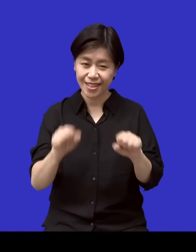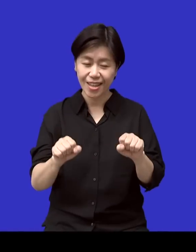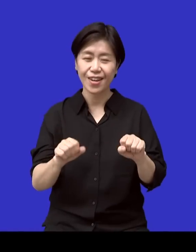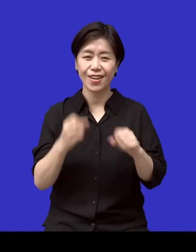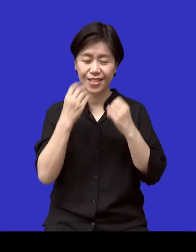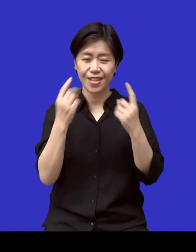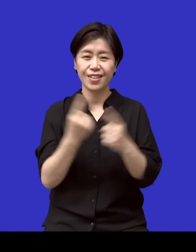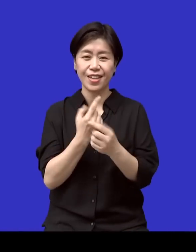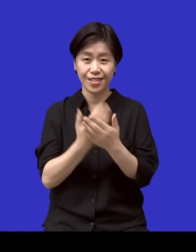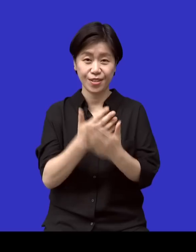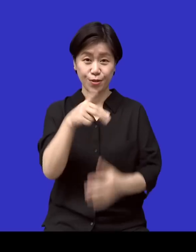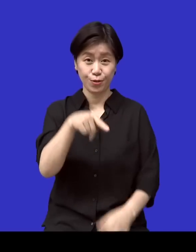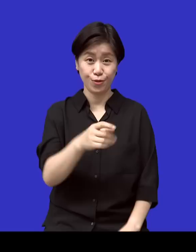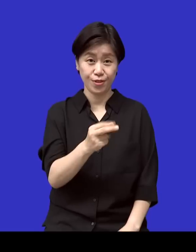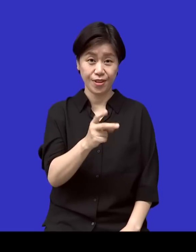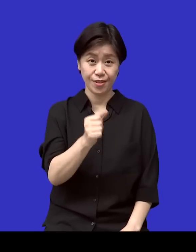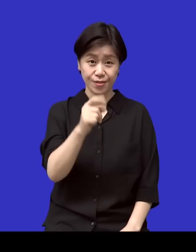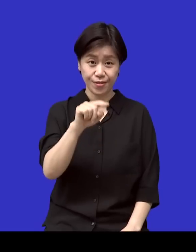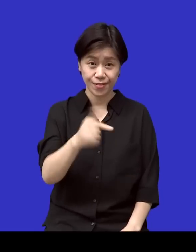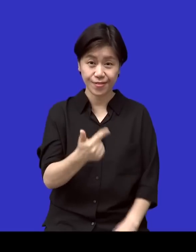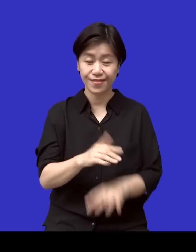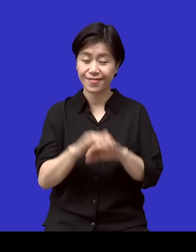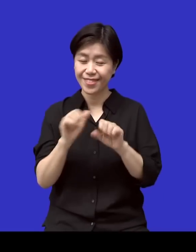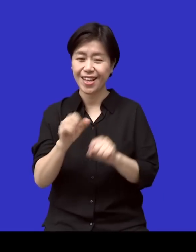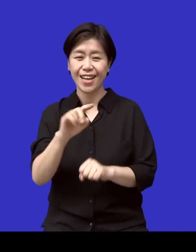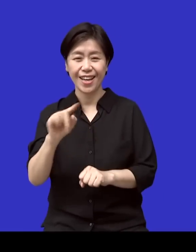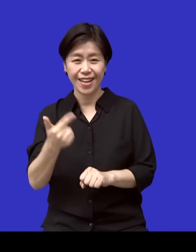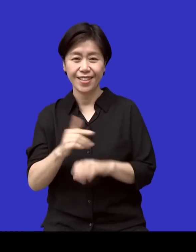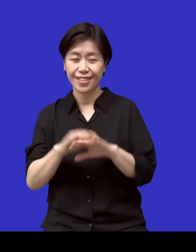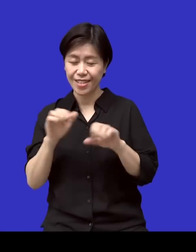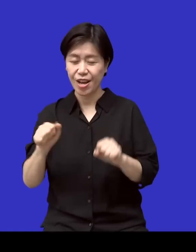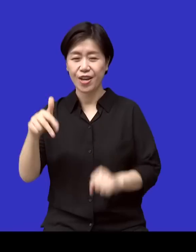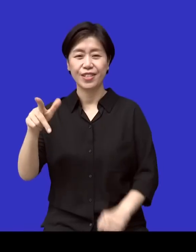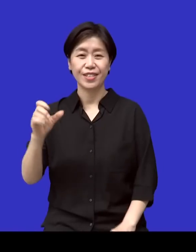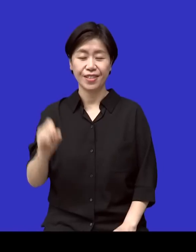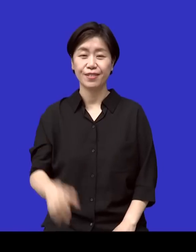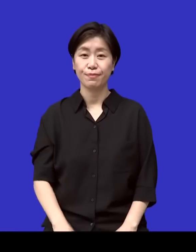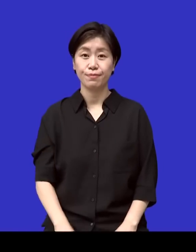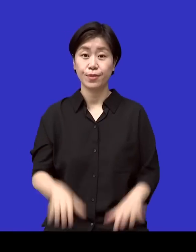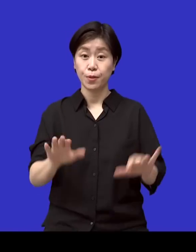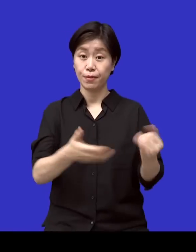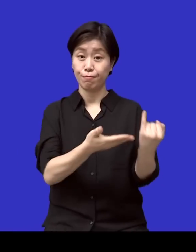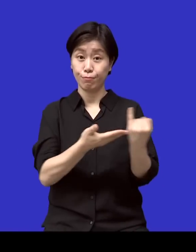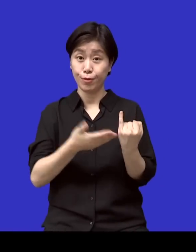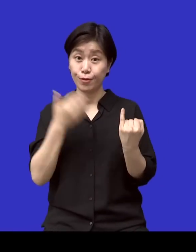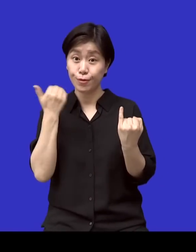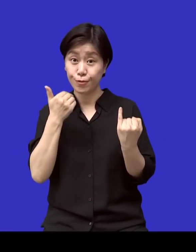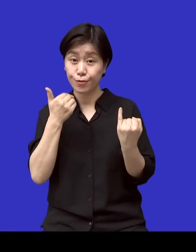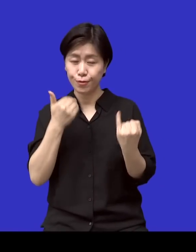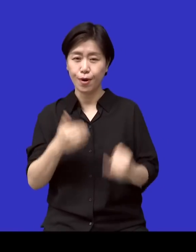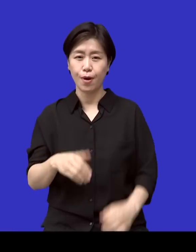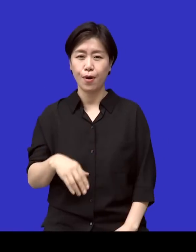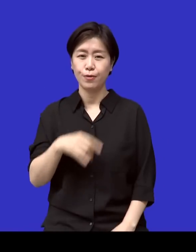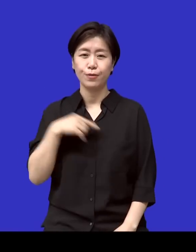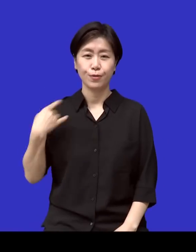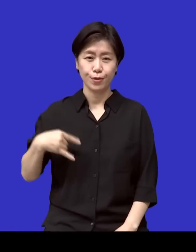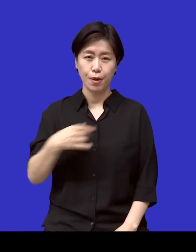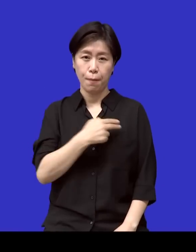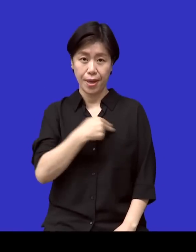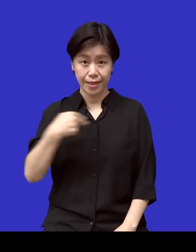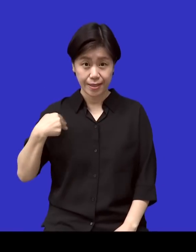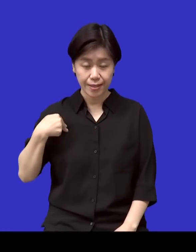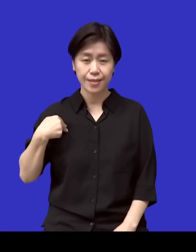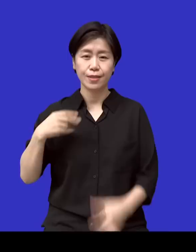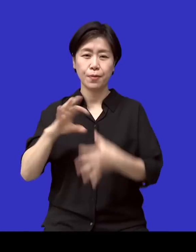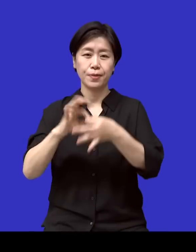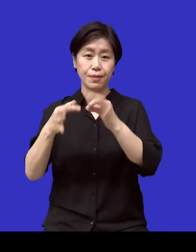안녕하세요. 새롭게 와서서 주영훈입니다. 안녕하세요. 안수지입니다. 안녕하세요. 정몽균입니다. 오늘 모실 분은요. 베이징 동계올림픽에서 알파인